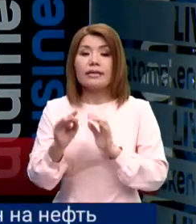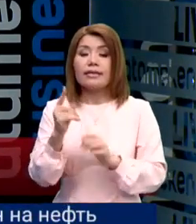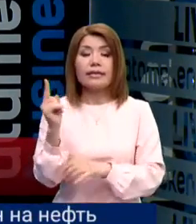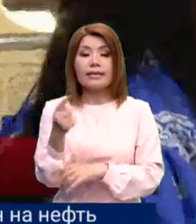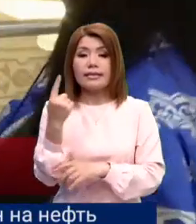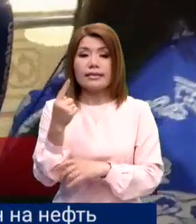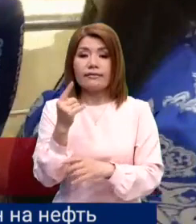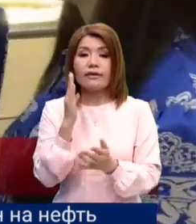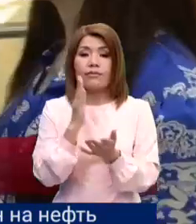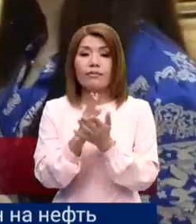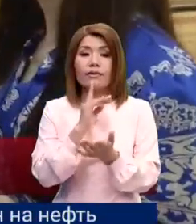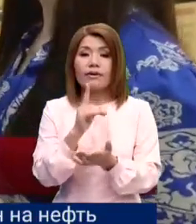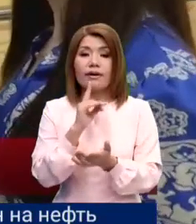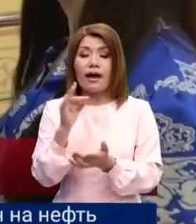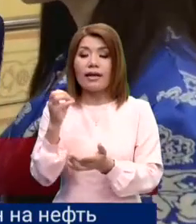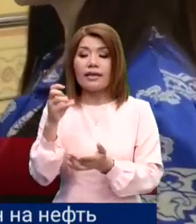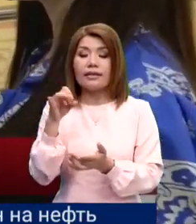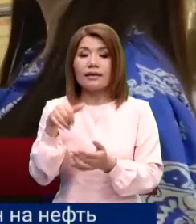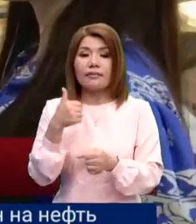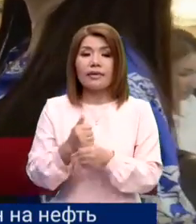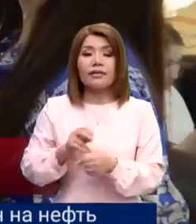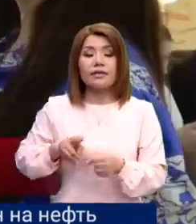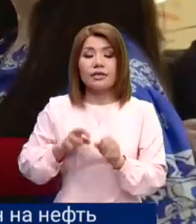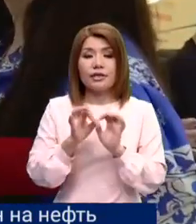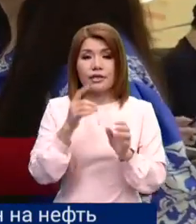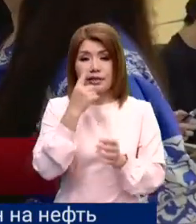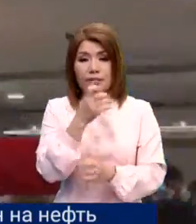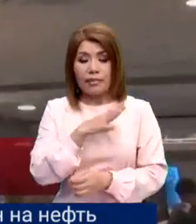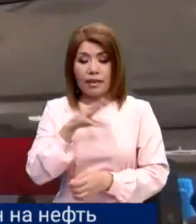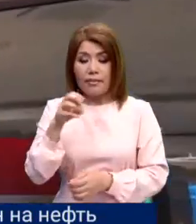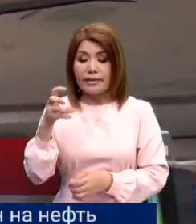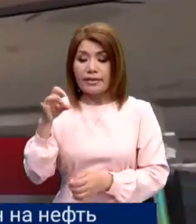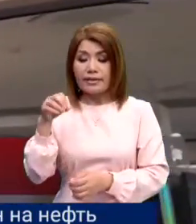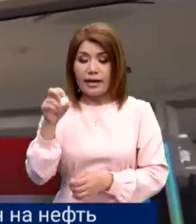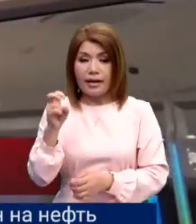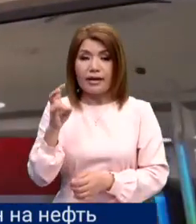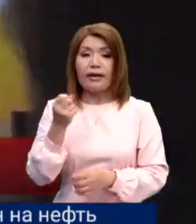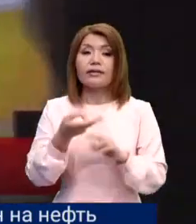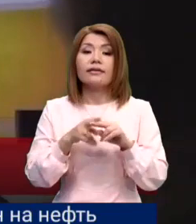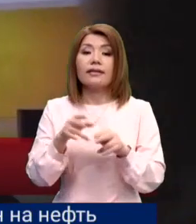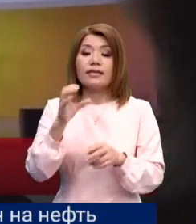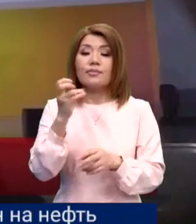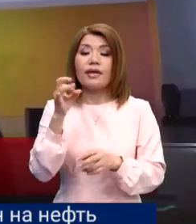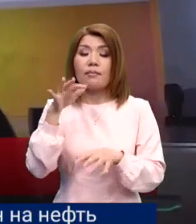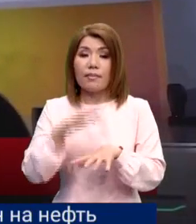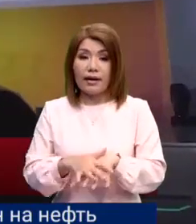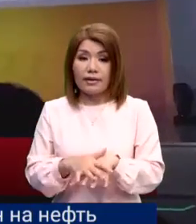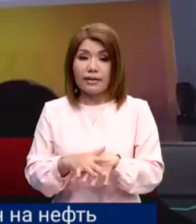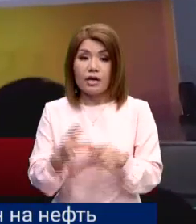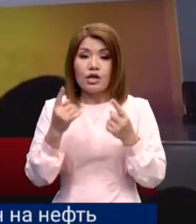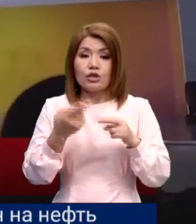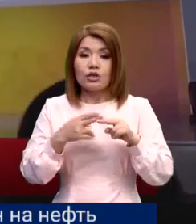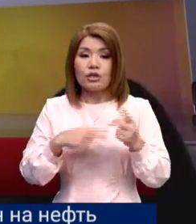қаржы нарығын реттеу және дамыту агенттігінің башысы мәлімдеді. Мәдина Әбілқасымованың айтуынша, қазір Сбербанк әлеуетті